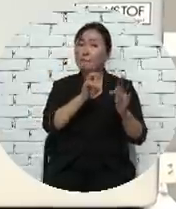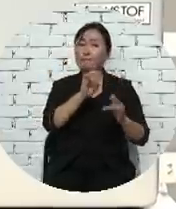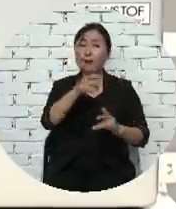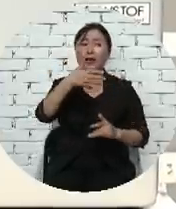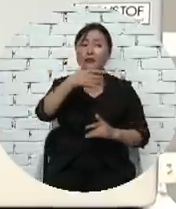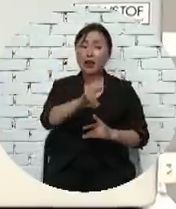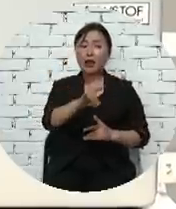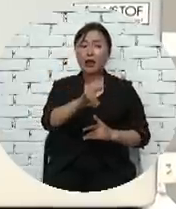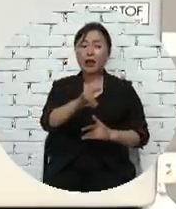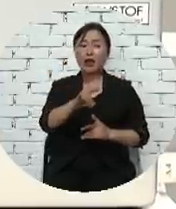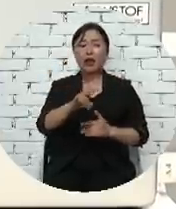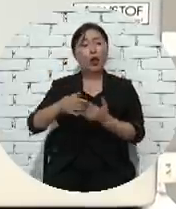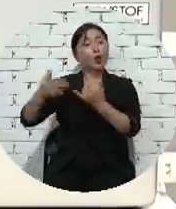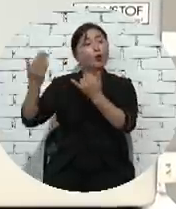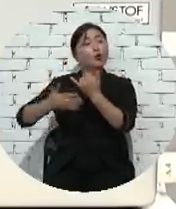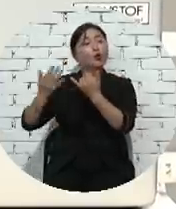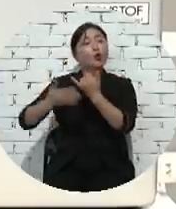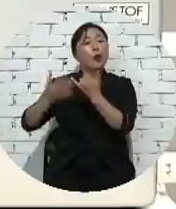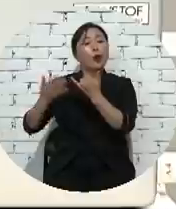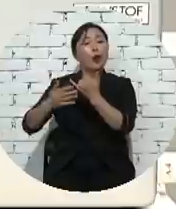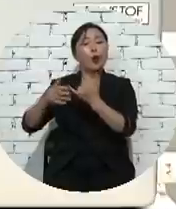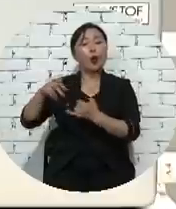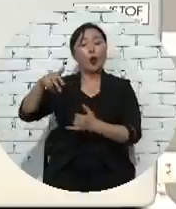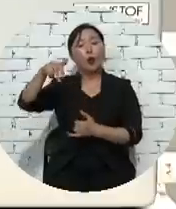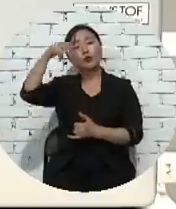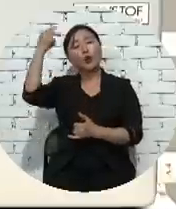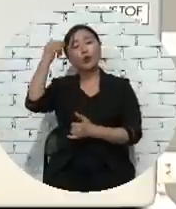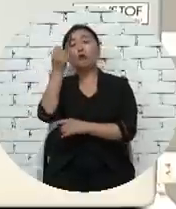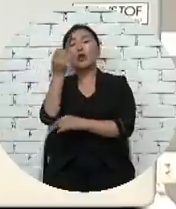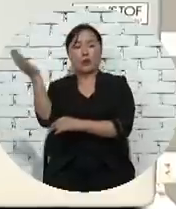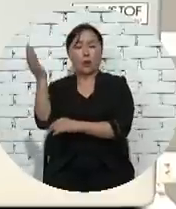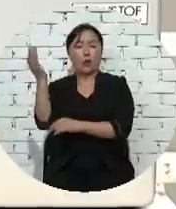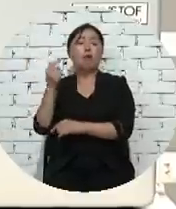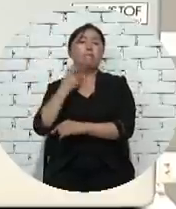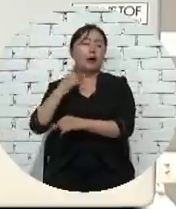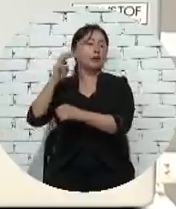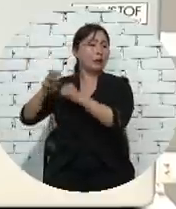데에 그 뉴스버스의 이진동 기자는 조선일보에서 네. 30년을 근무를 했고요. 네.